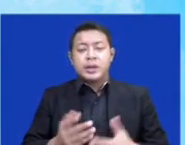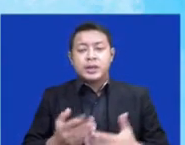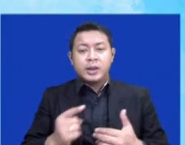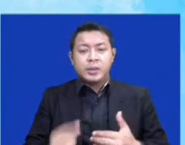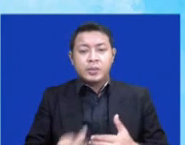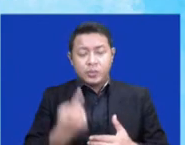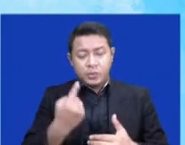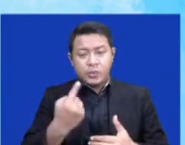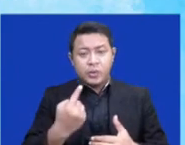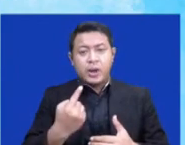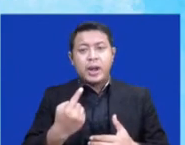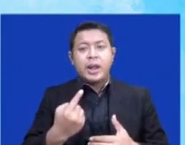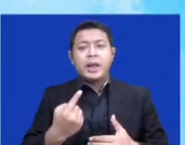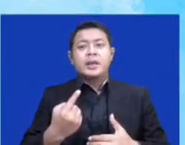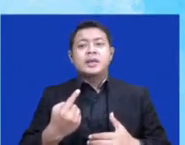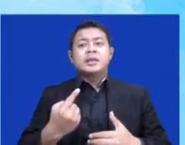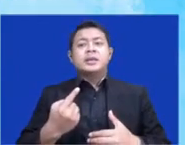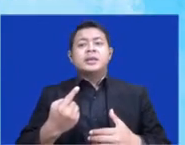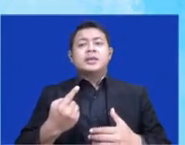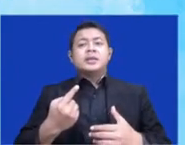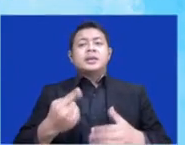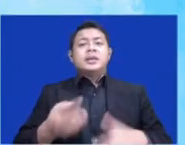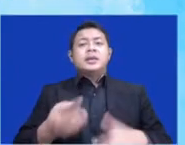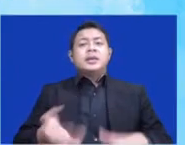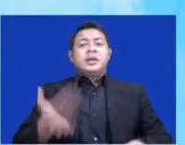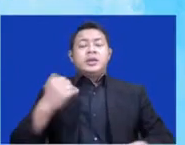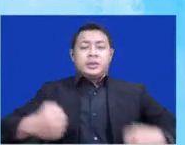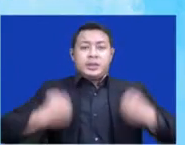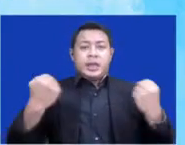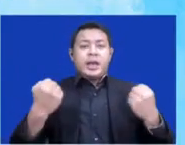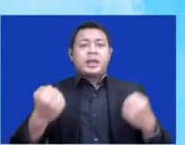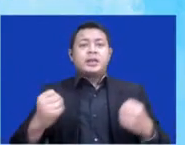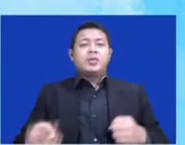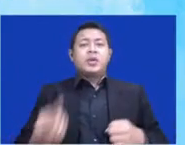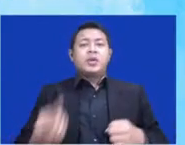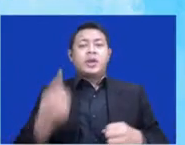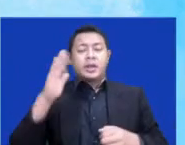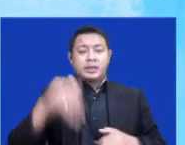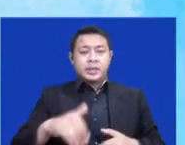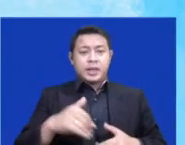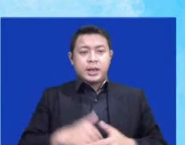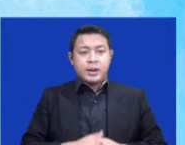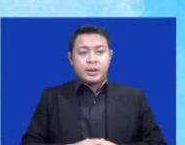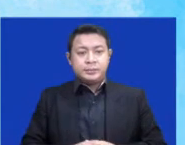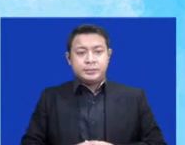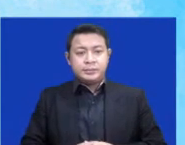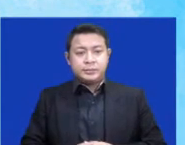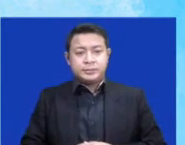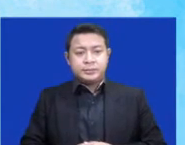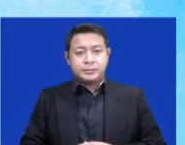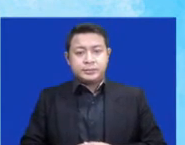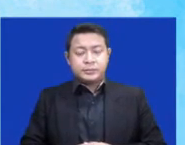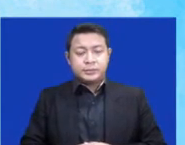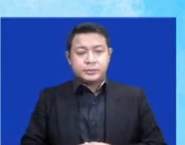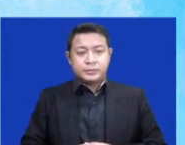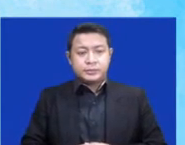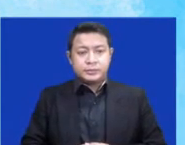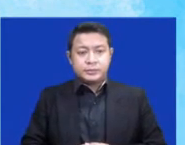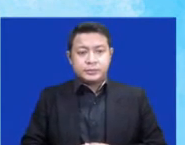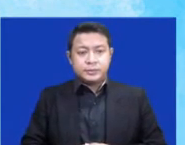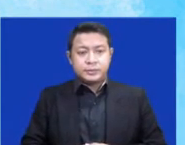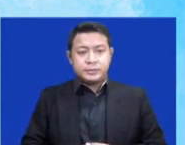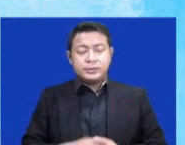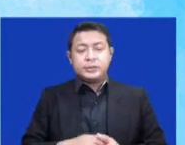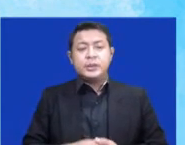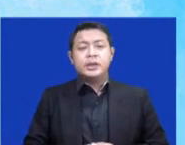lifestyle sejak dini, dimulai dari masa muda kita sekarang. Nih, Randy sudah mention health lifestyle. Nah, health lifestyle yang seperti apa nih yang